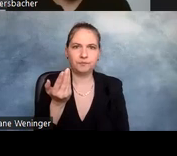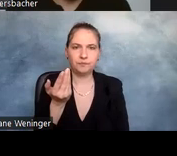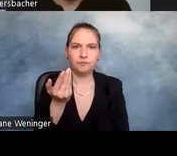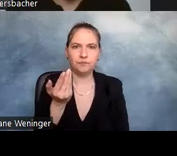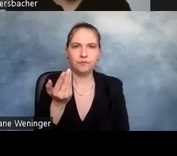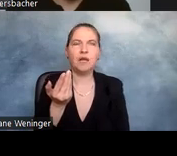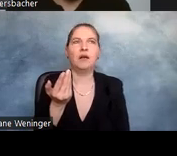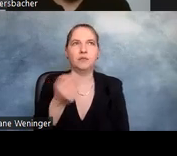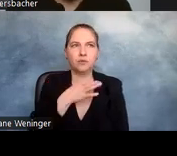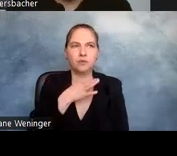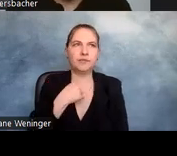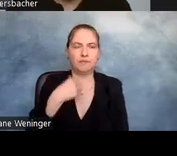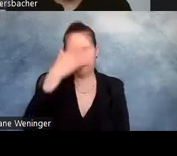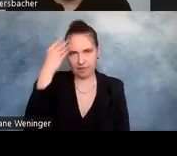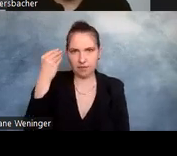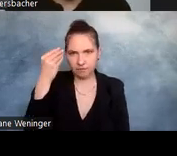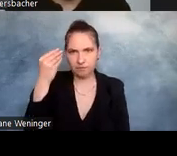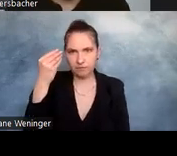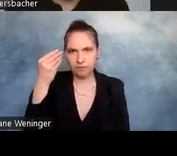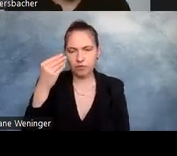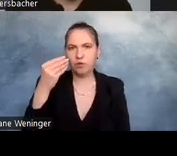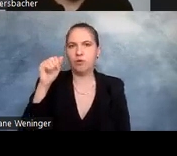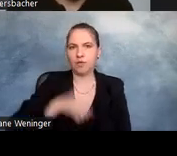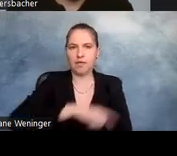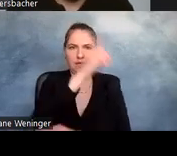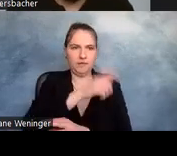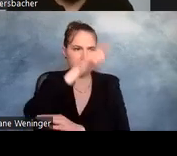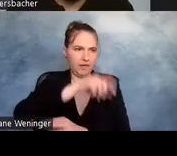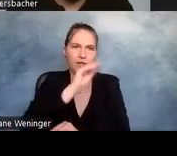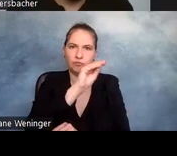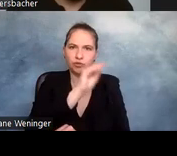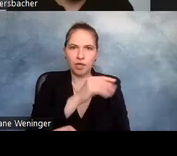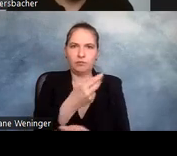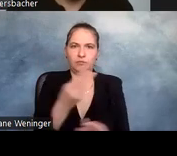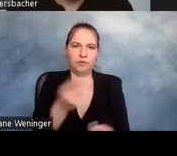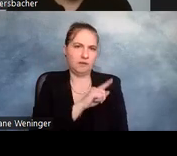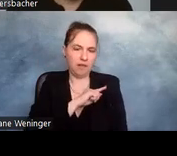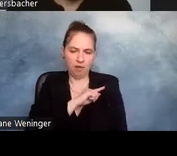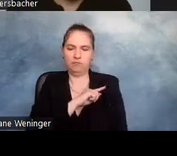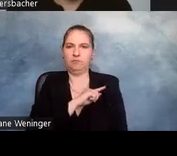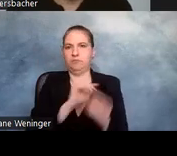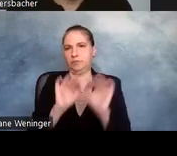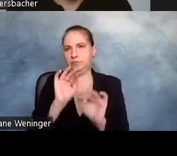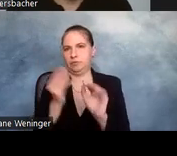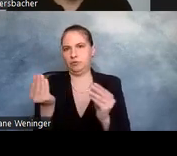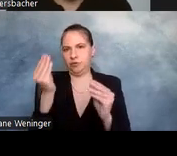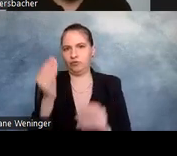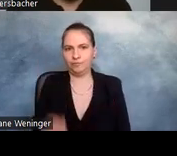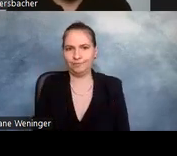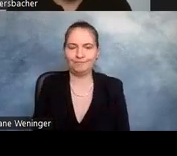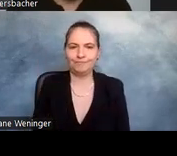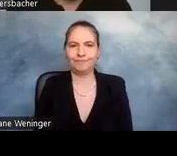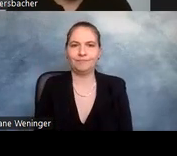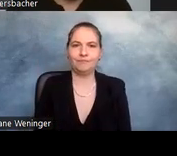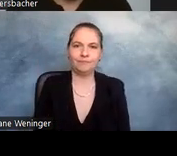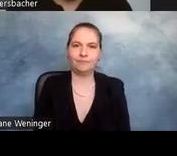wurde irgendwas vergessen oder den Designer oder beim Einpflegen, dass da irgendwas übrig geblieben ist.